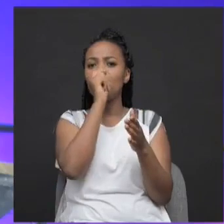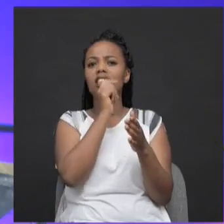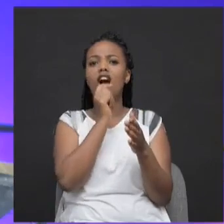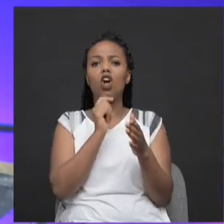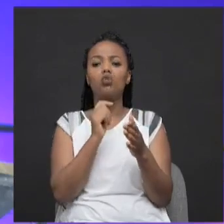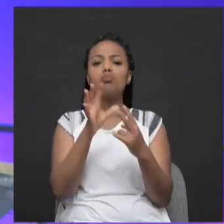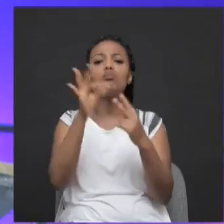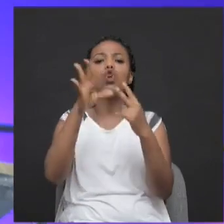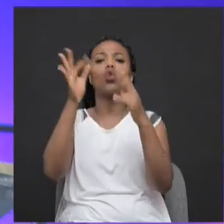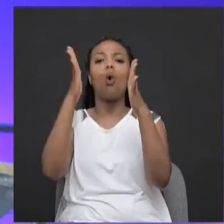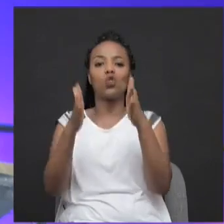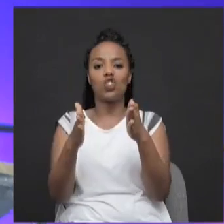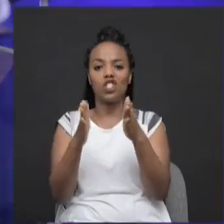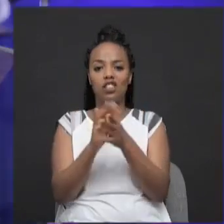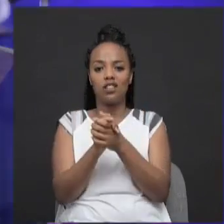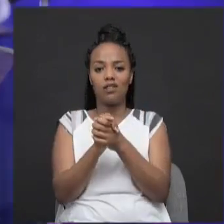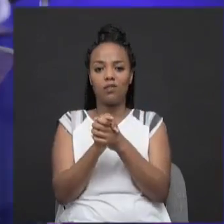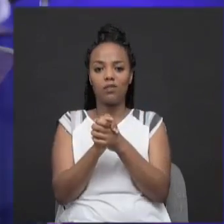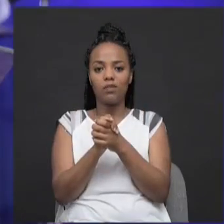ለሚታገሳቸው ምርጦቹ